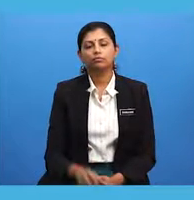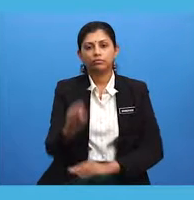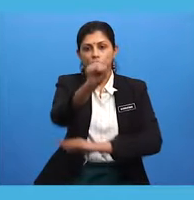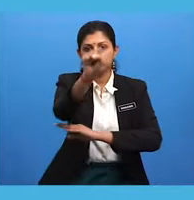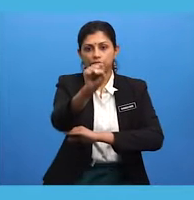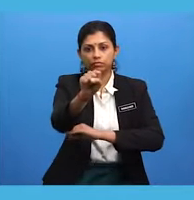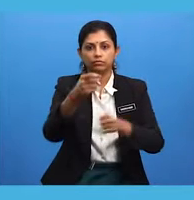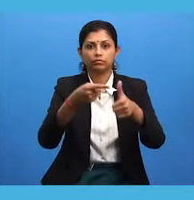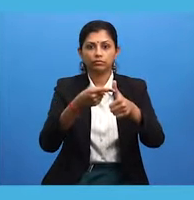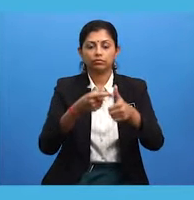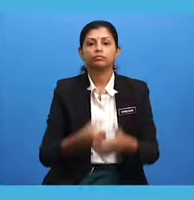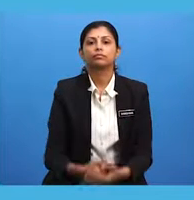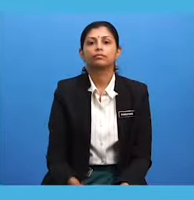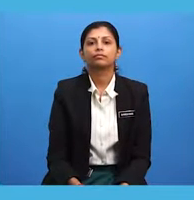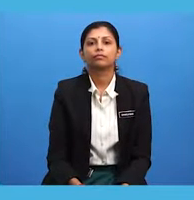yang pertama.